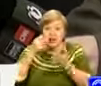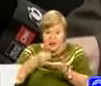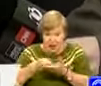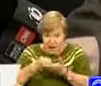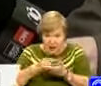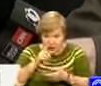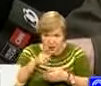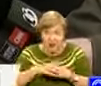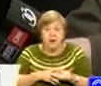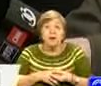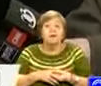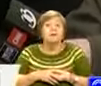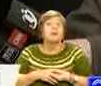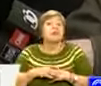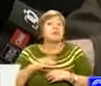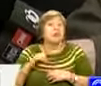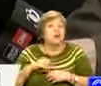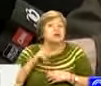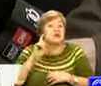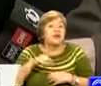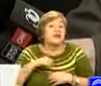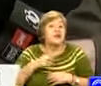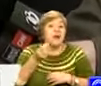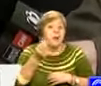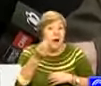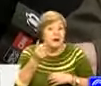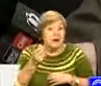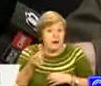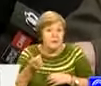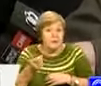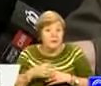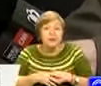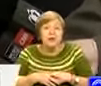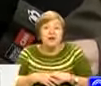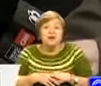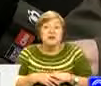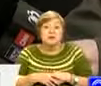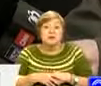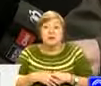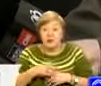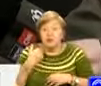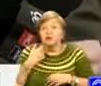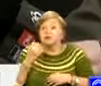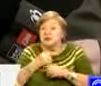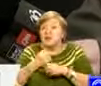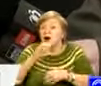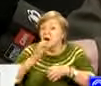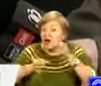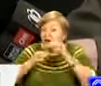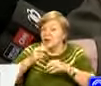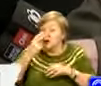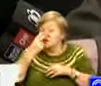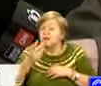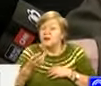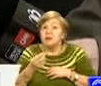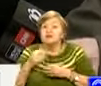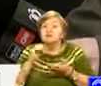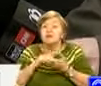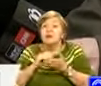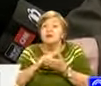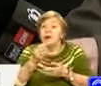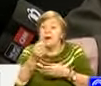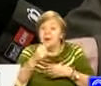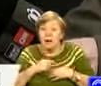să avem un impact al legii salarizării pe care o avem în acest moment, dar și un impact sau o evaluare și un impact al viitoarei